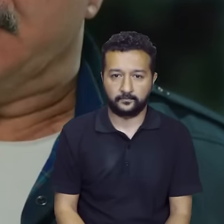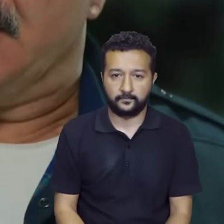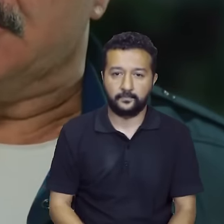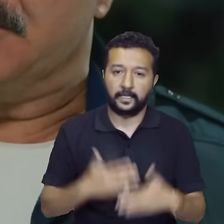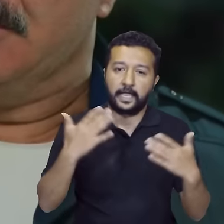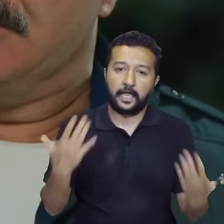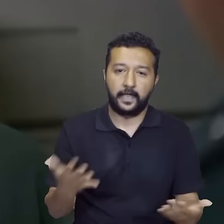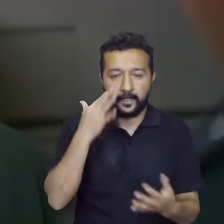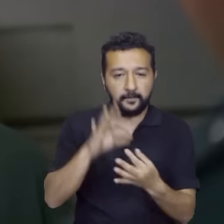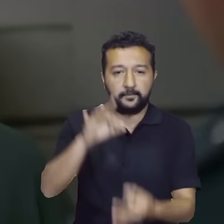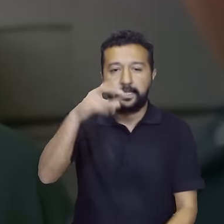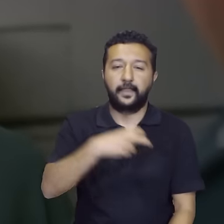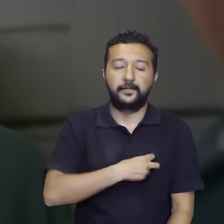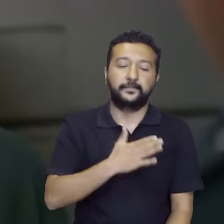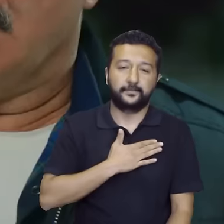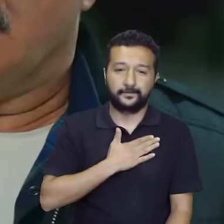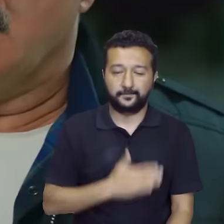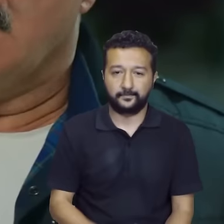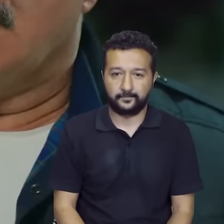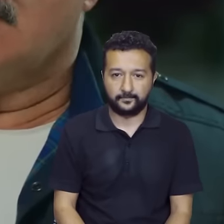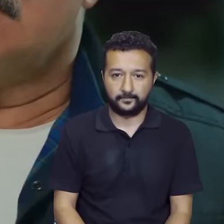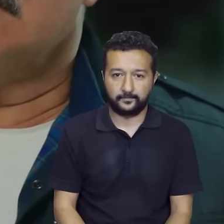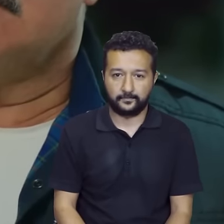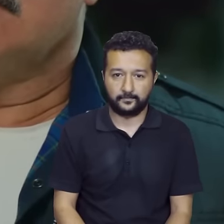Ah Minel aşkım.